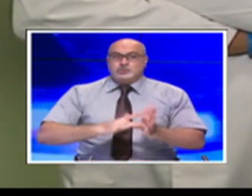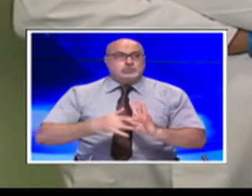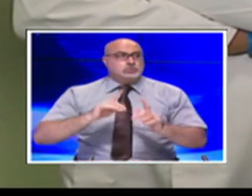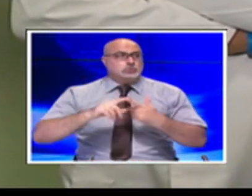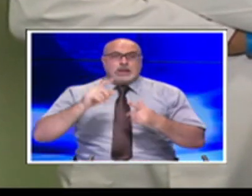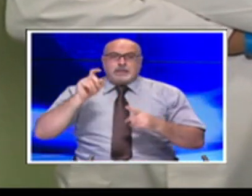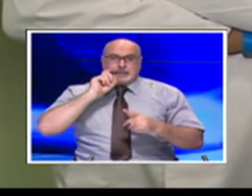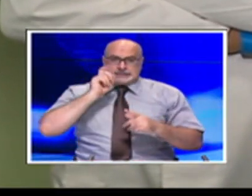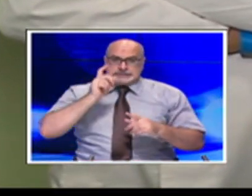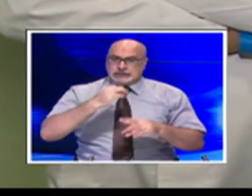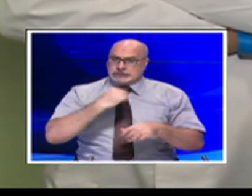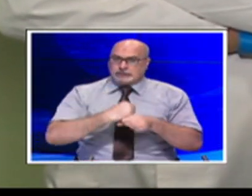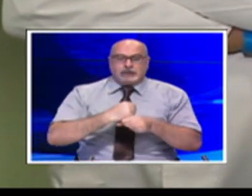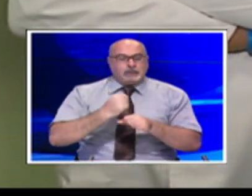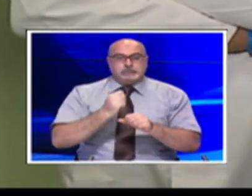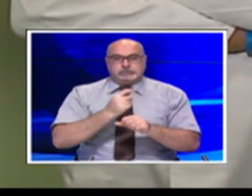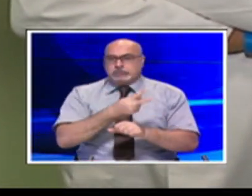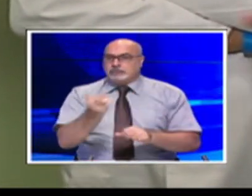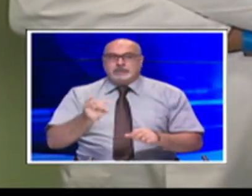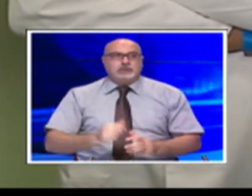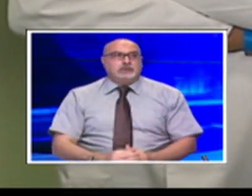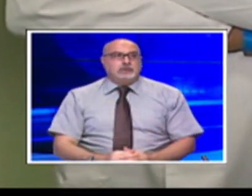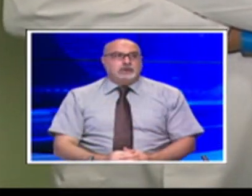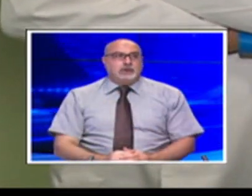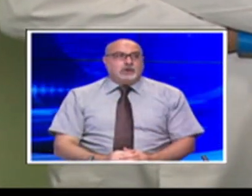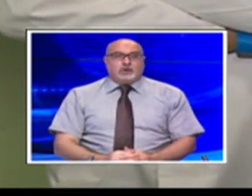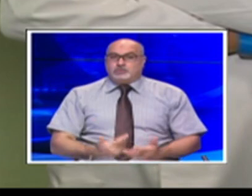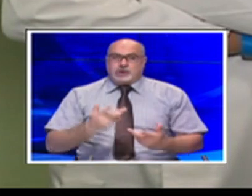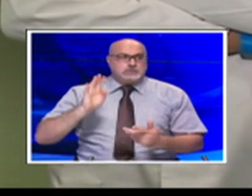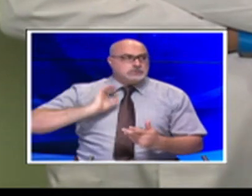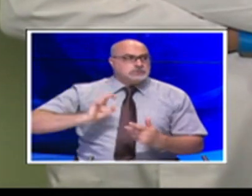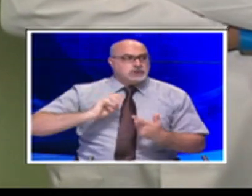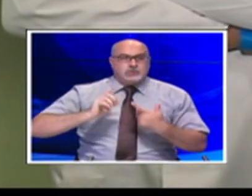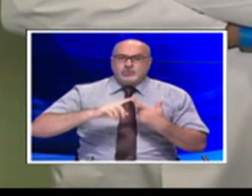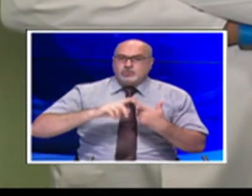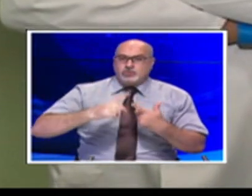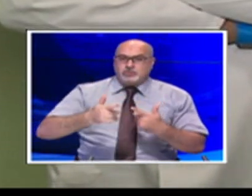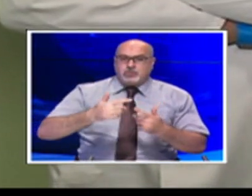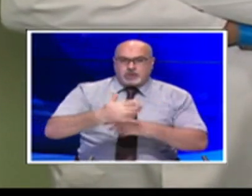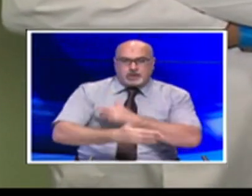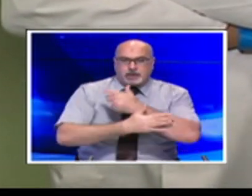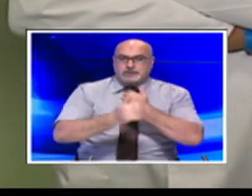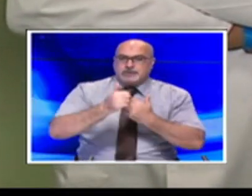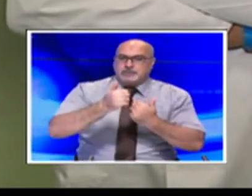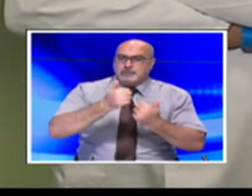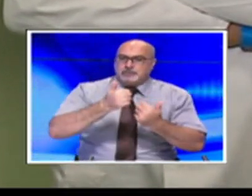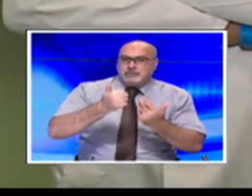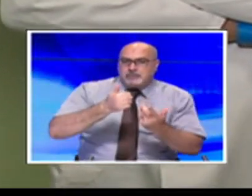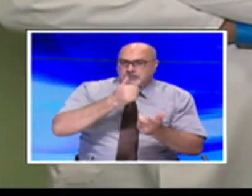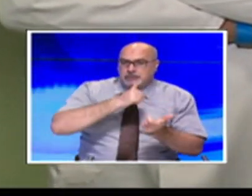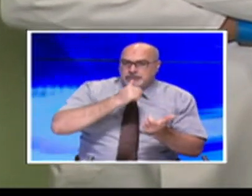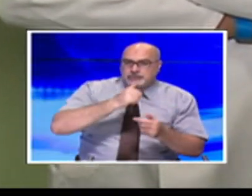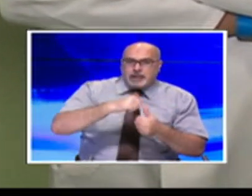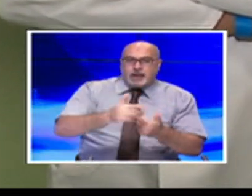كان في اشكاليه على الموضوع هذا وبعدنا لليوم عم نحاول نعمل سبورت كل ما اجى عندنا حدا مريض بحاجه بعد لدريسنج غيار جروح او